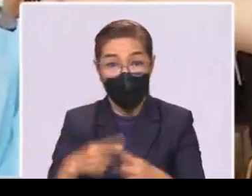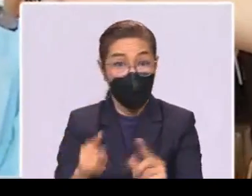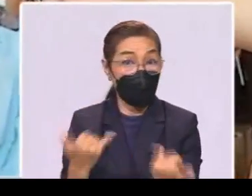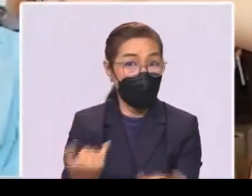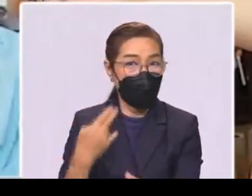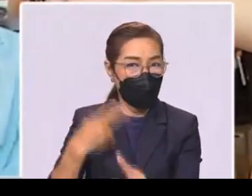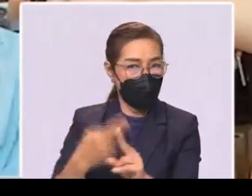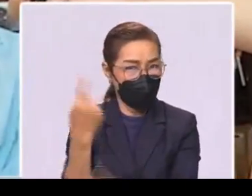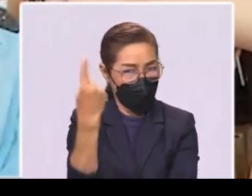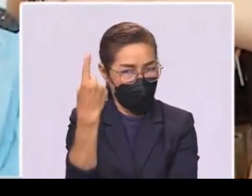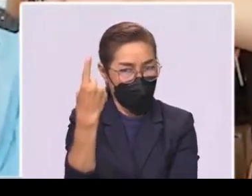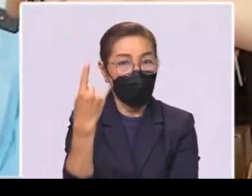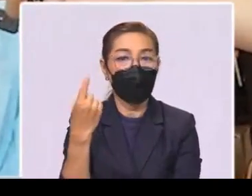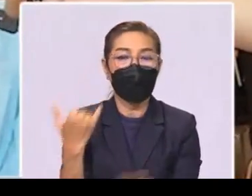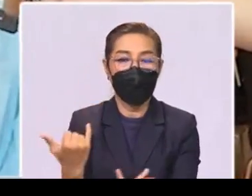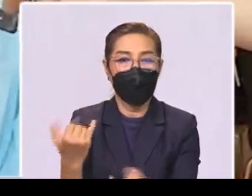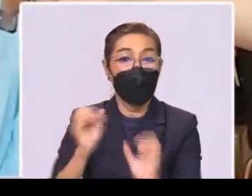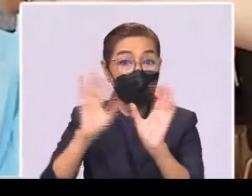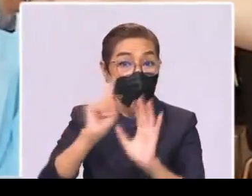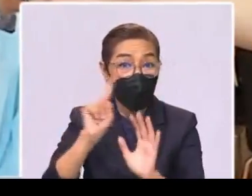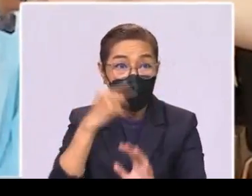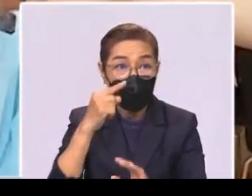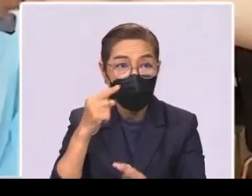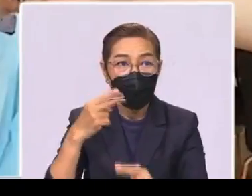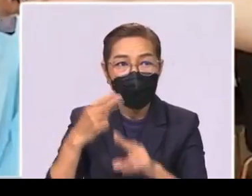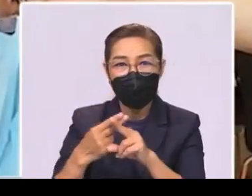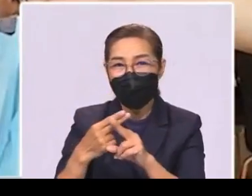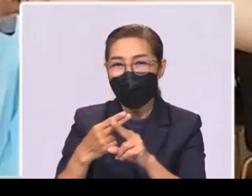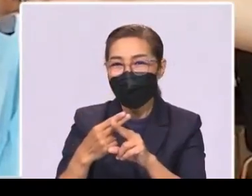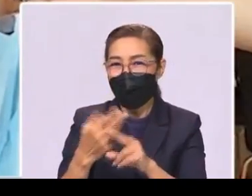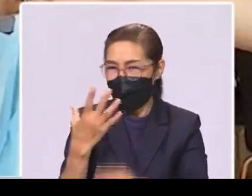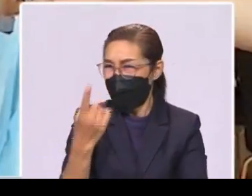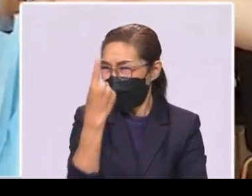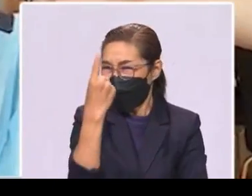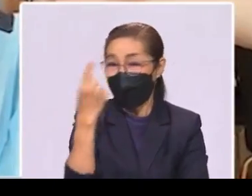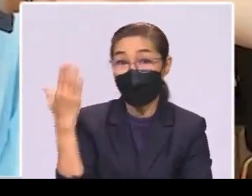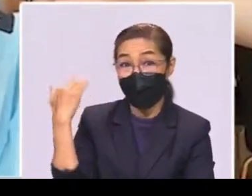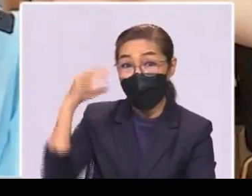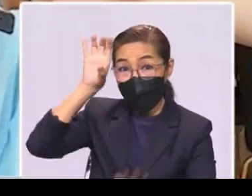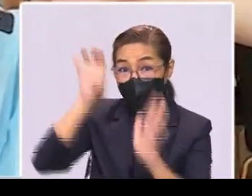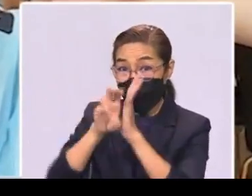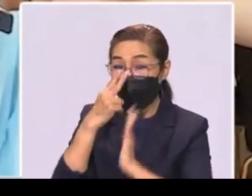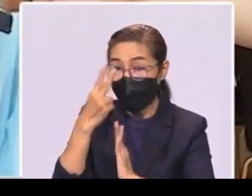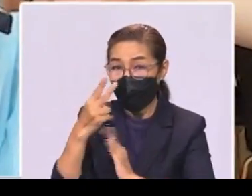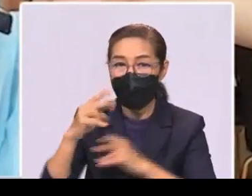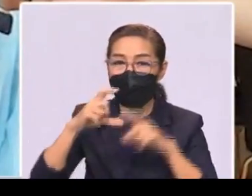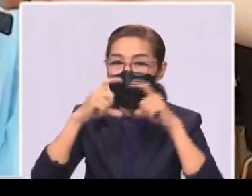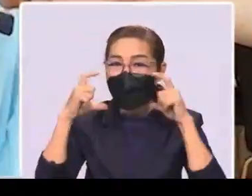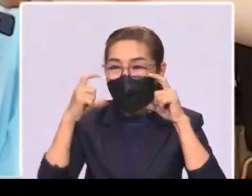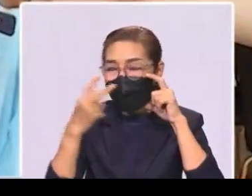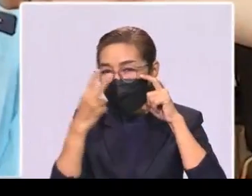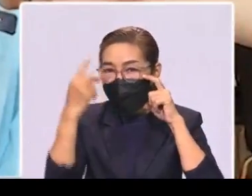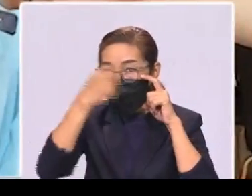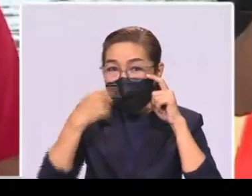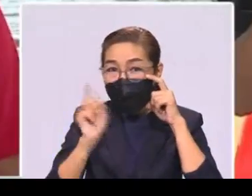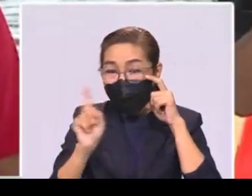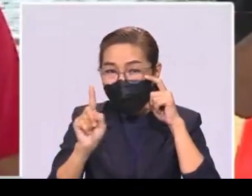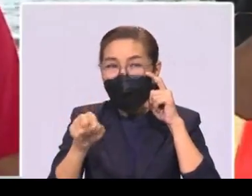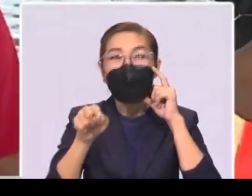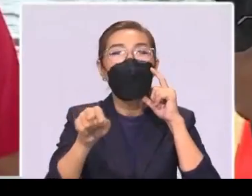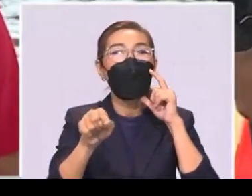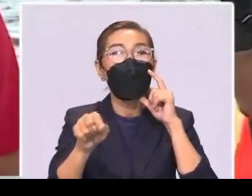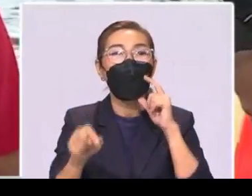แล้วเออก็คือคนที่เห็นภาพแว้บๆเมื่อสักครู่นี้แวแวนะครับอาจจะใส่แมสนะแว้บๆก็คือดร